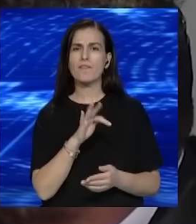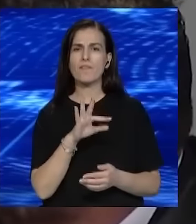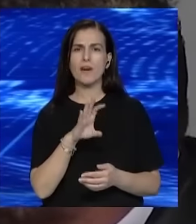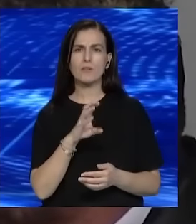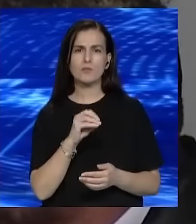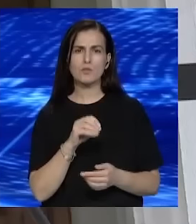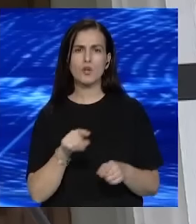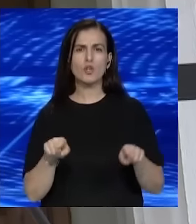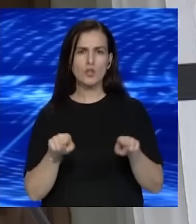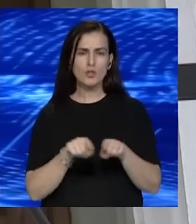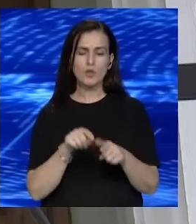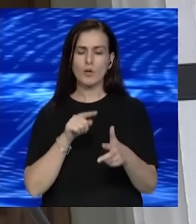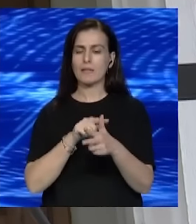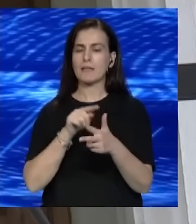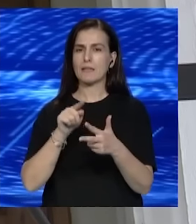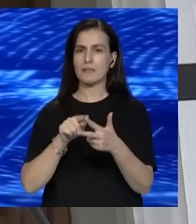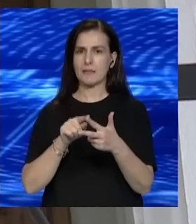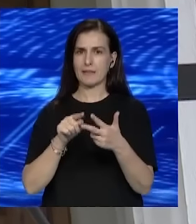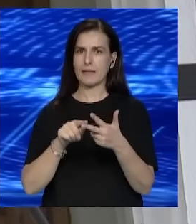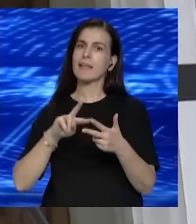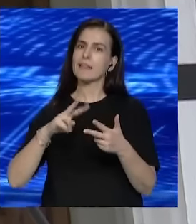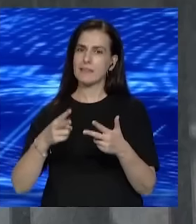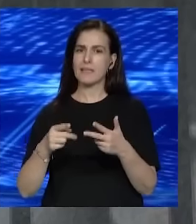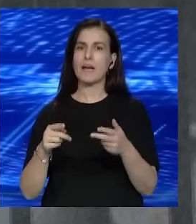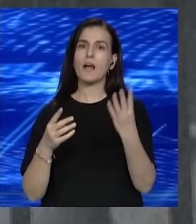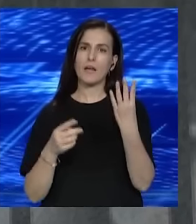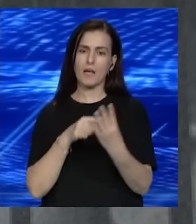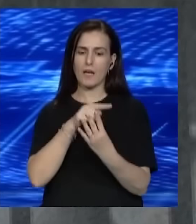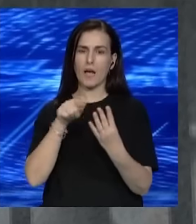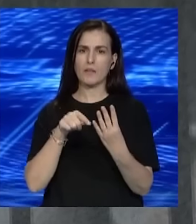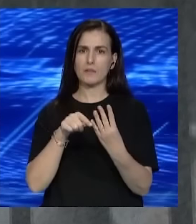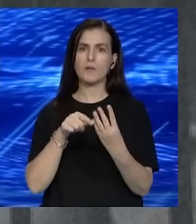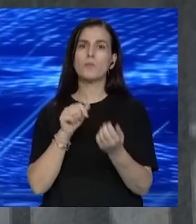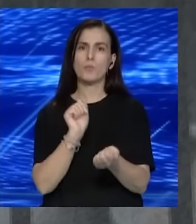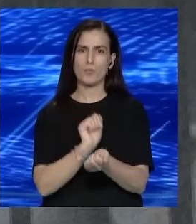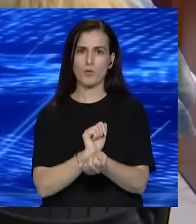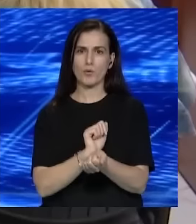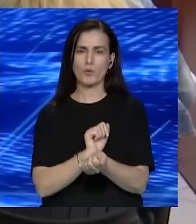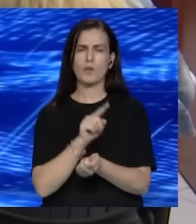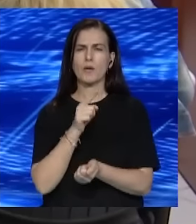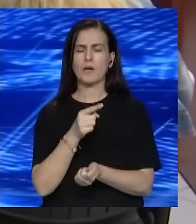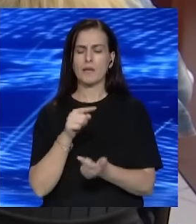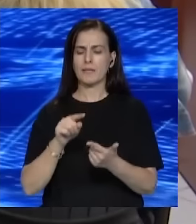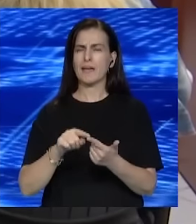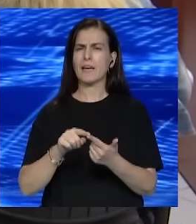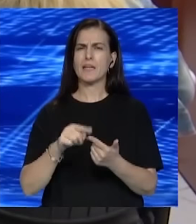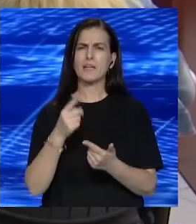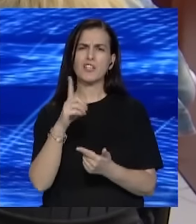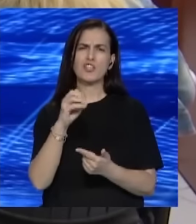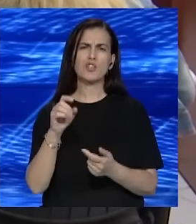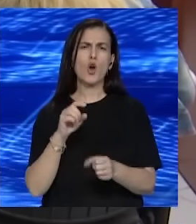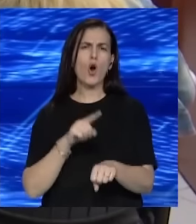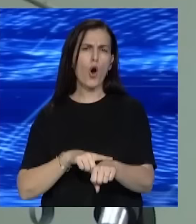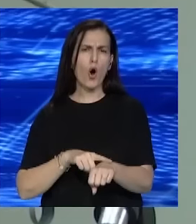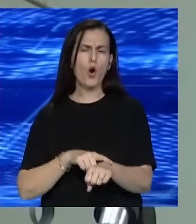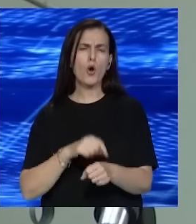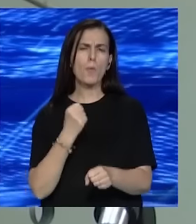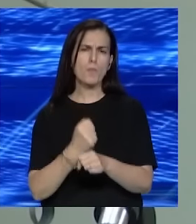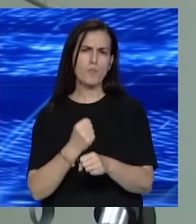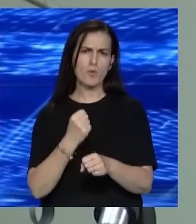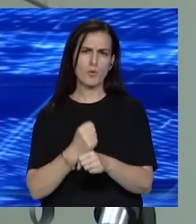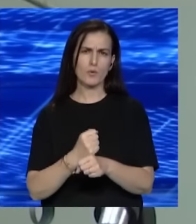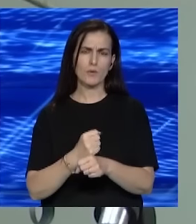fuqi edhe për gazetarin Jetmir Oldashi, i cili u detyrua të kryente 100 orë punë në interes publik, si dhe për Albert Veliun e Fredi Alizotin. Të tre